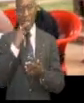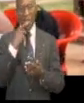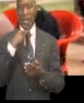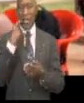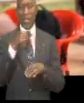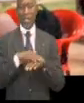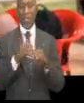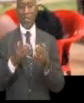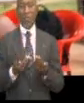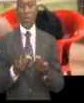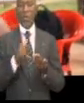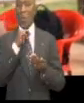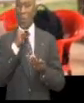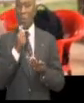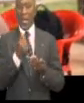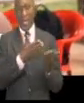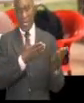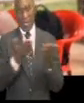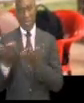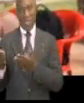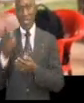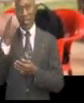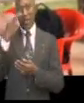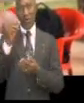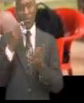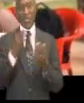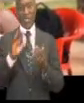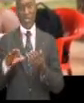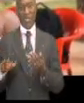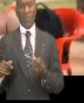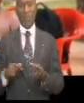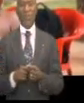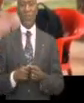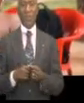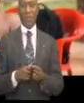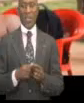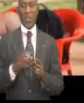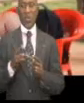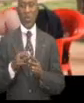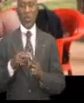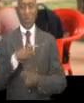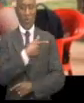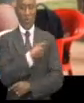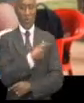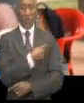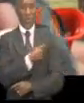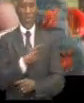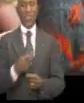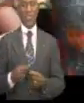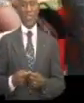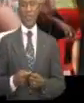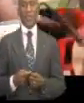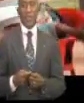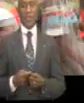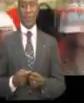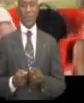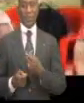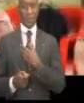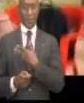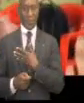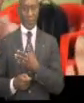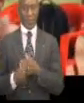Je sais que la rougeole est à la base du décès de plusieurs enfants. Ceux qui s'opposent à la vaccination de leurs enfants à cause de leur